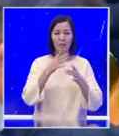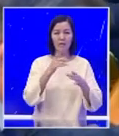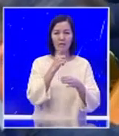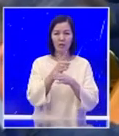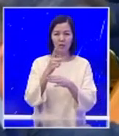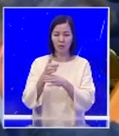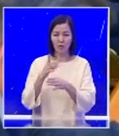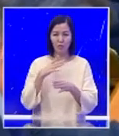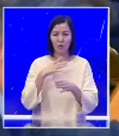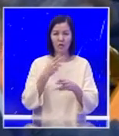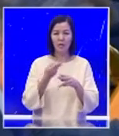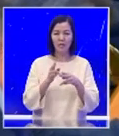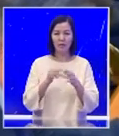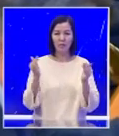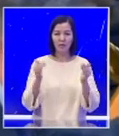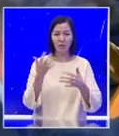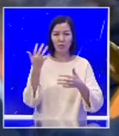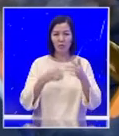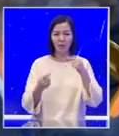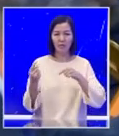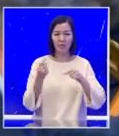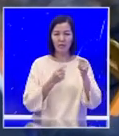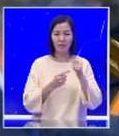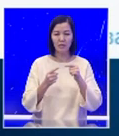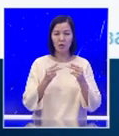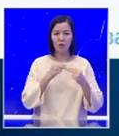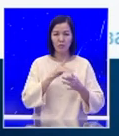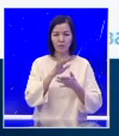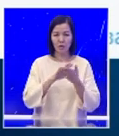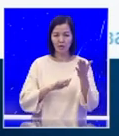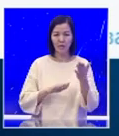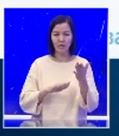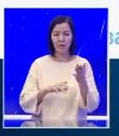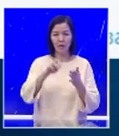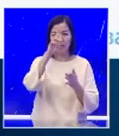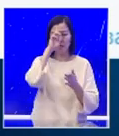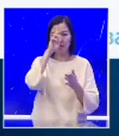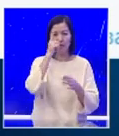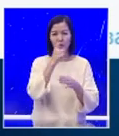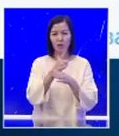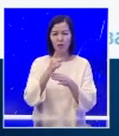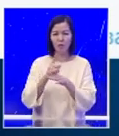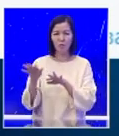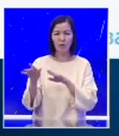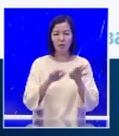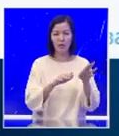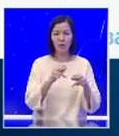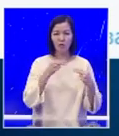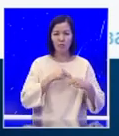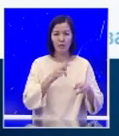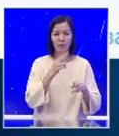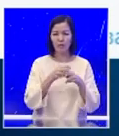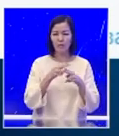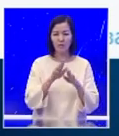шектеу қойды, дегенмен шағын және орта бизнес жұмысын жалғастыра береді. Мемлекет басшысы шектеу шаралары олардың жұмысына кедергі